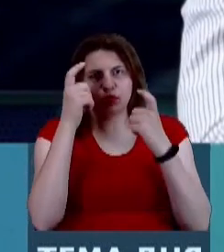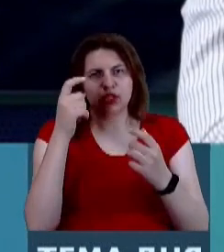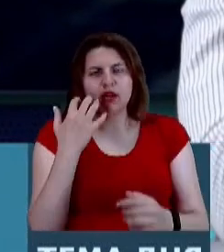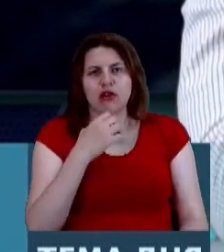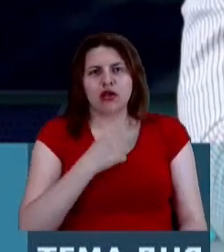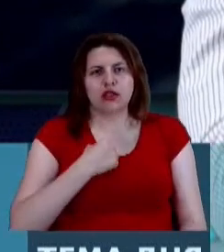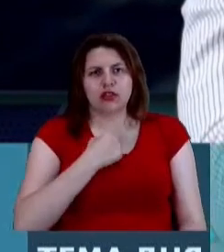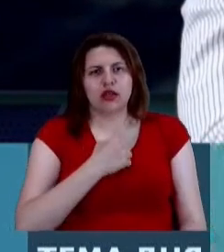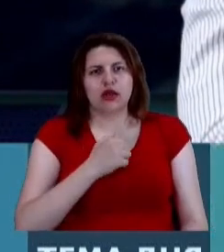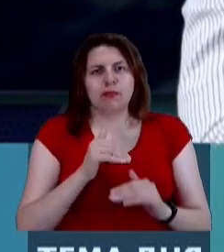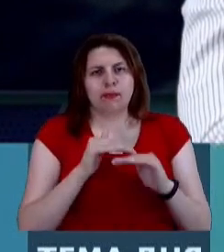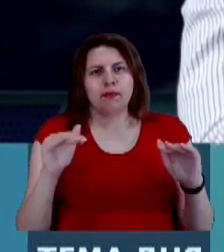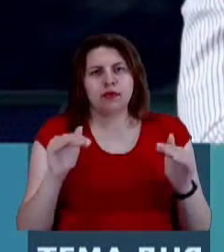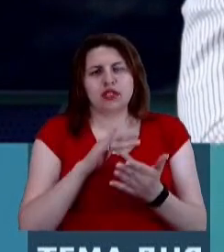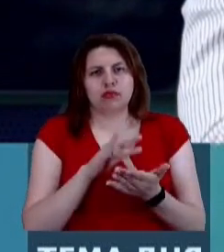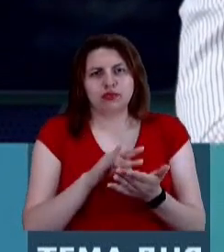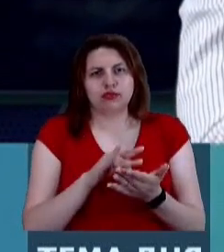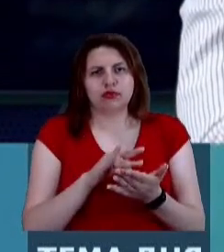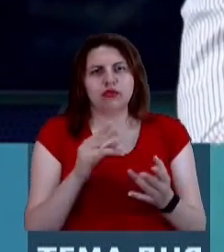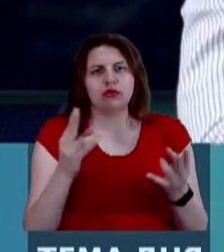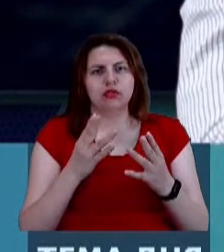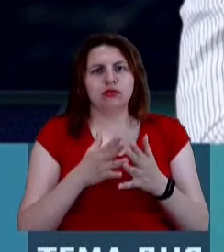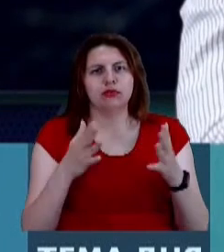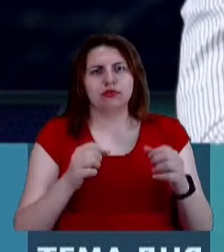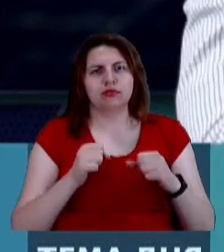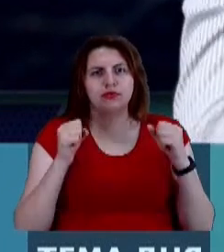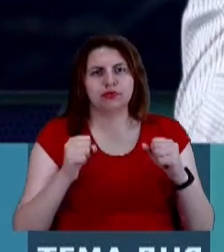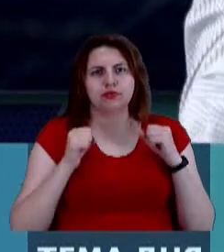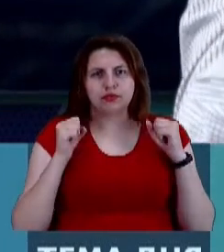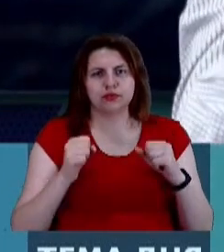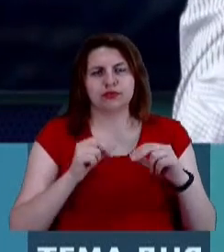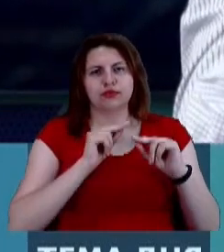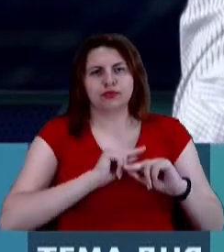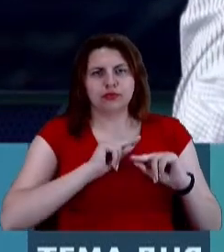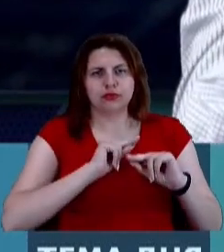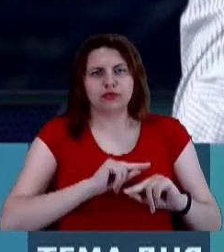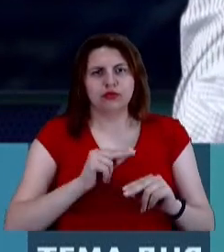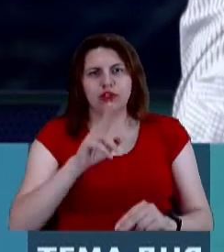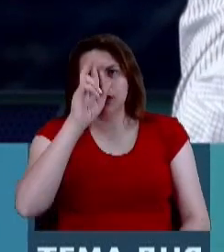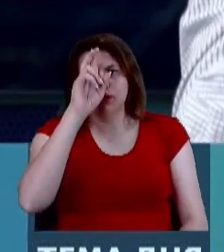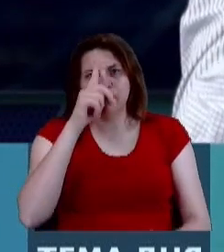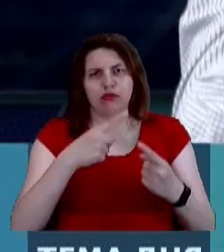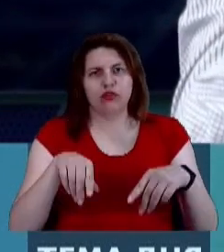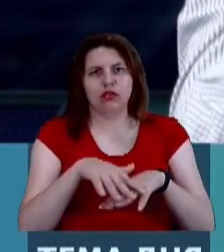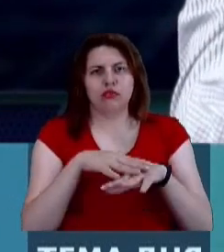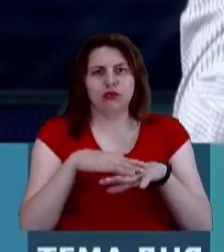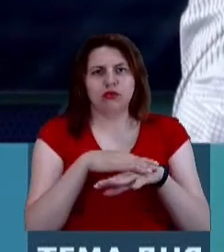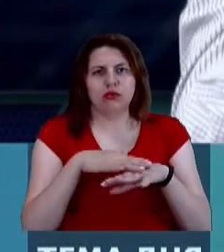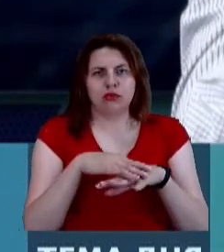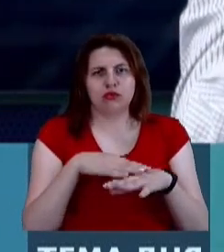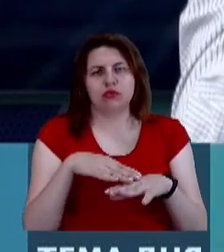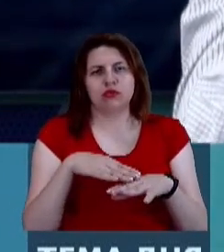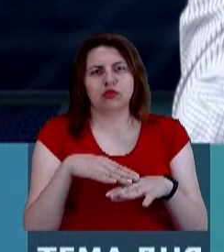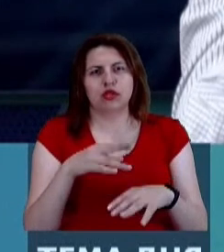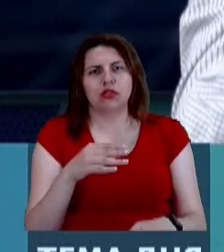рівні тут треба більше працювати органам державної влади з представниками громадського сектору, насправді,